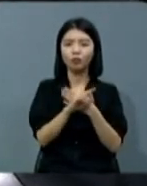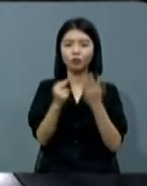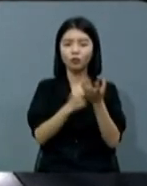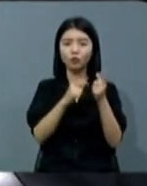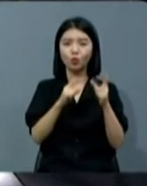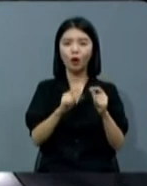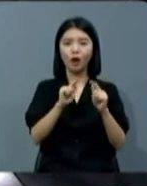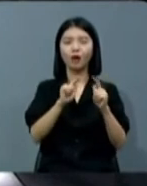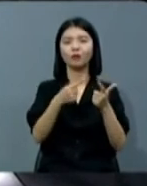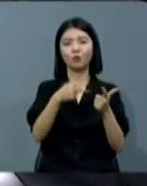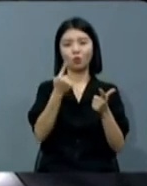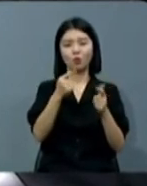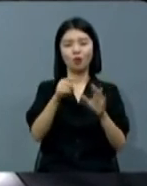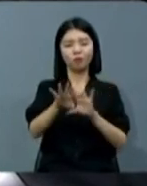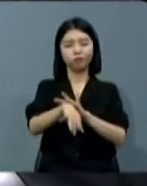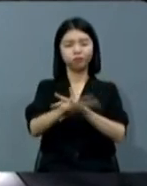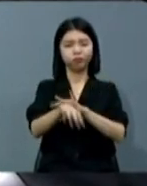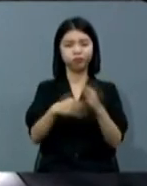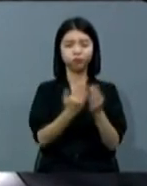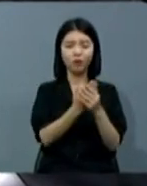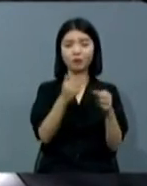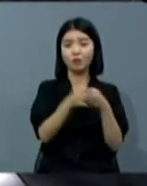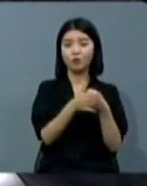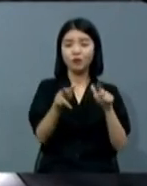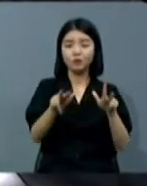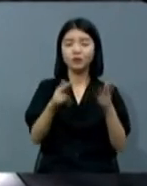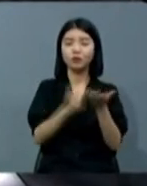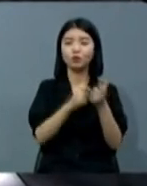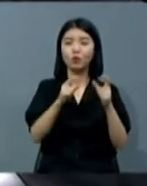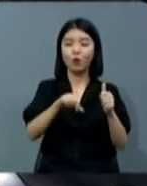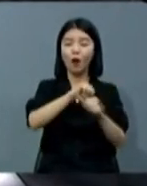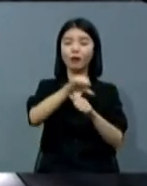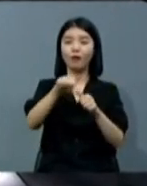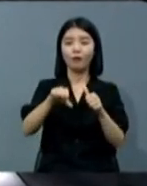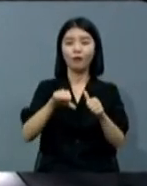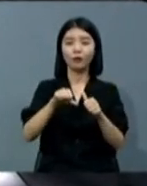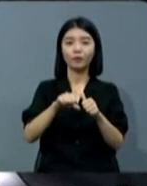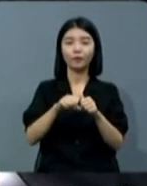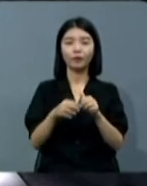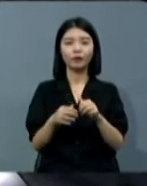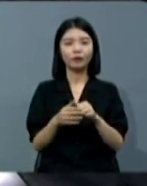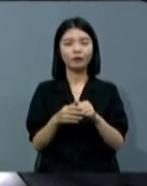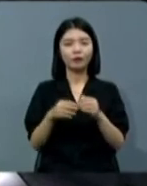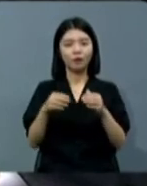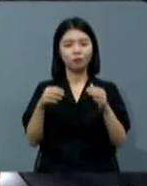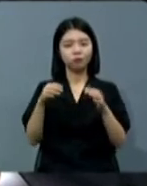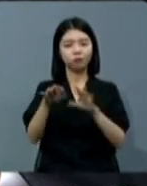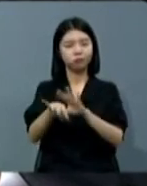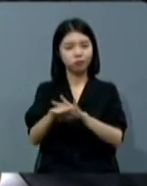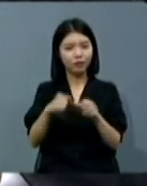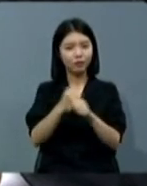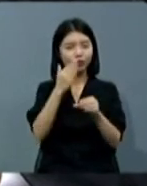제주가 안 그래도 이 난개발 때문에 지금 제주의 이 환경이 죽을 판인데 또